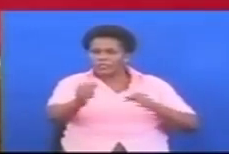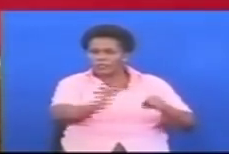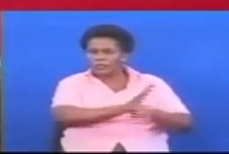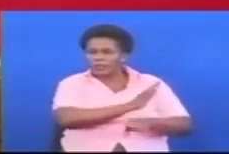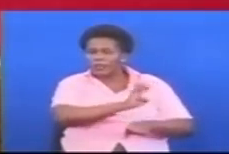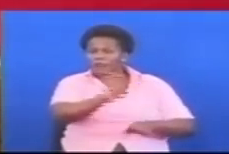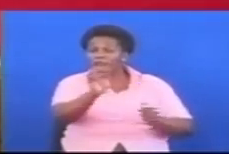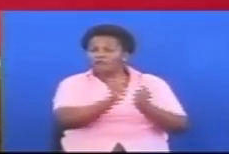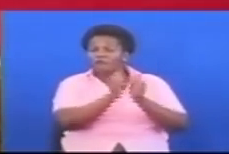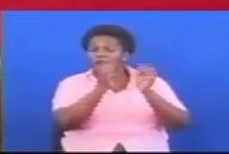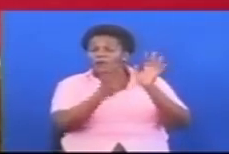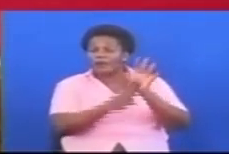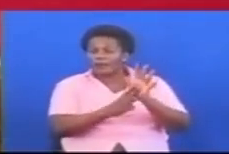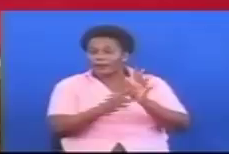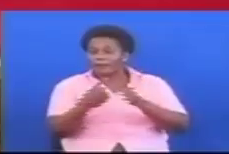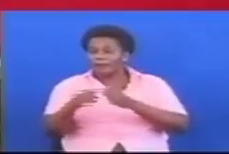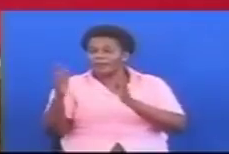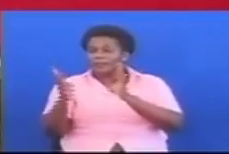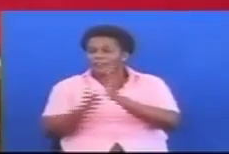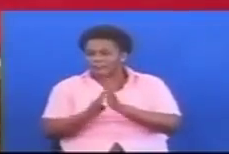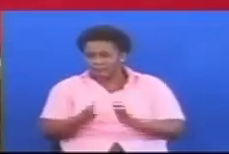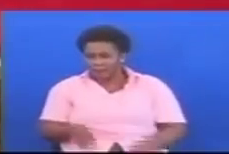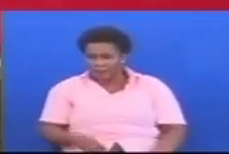18,900 cubic